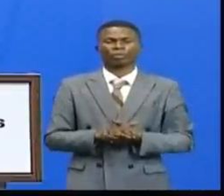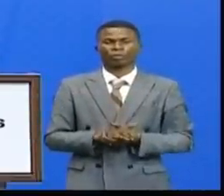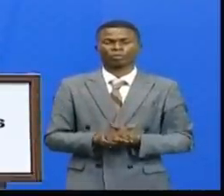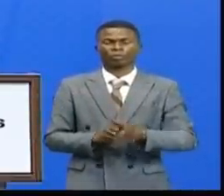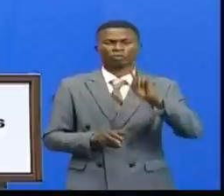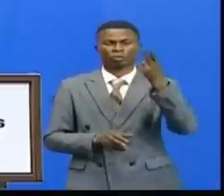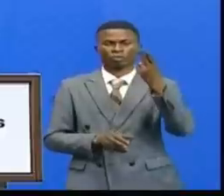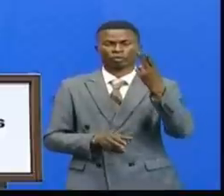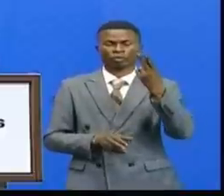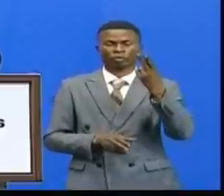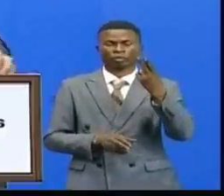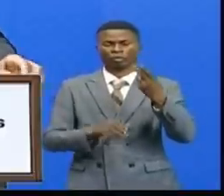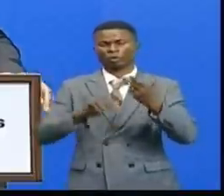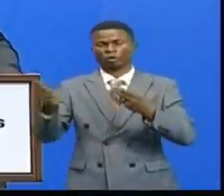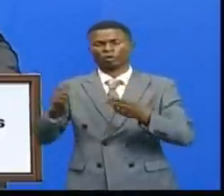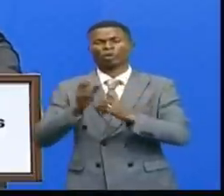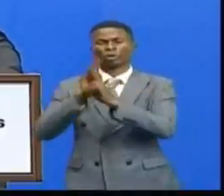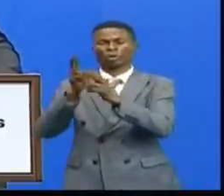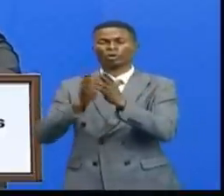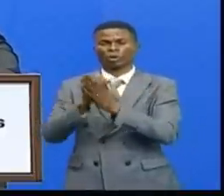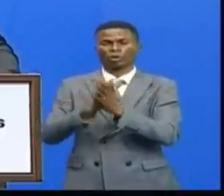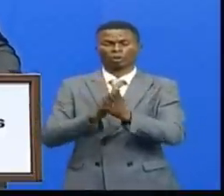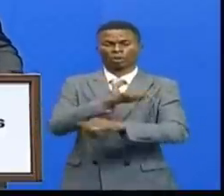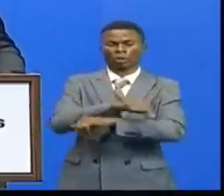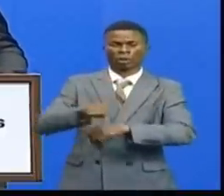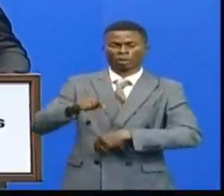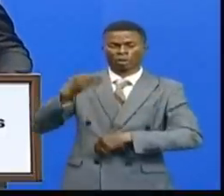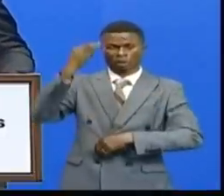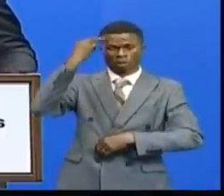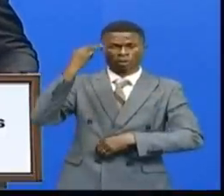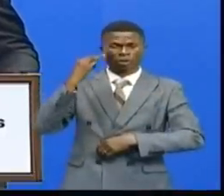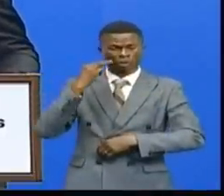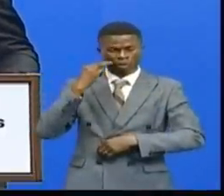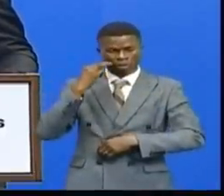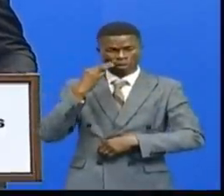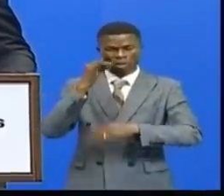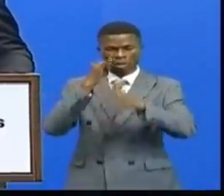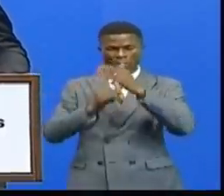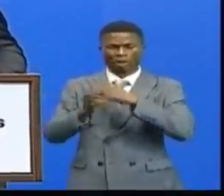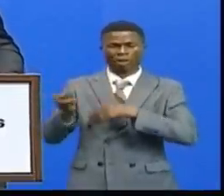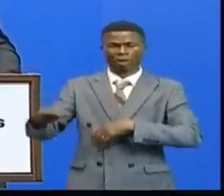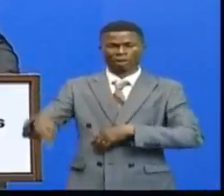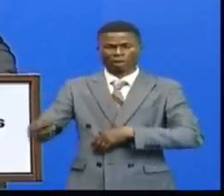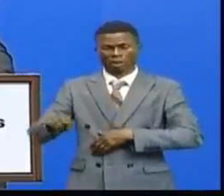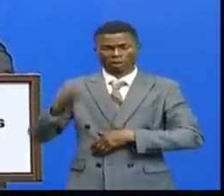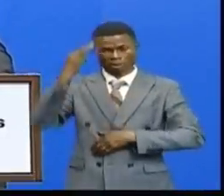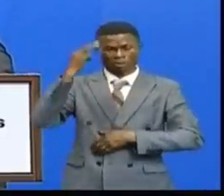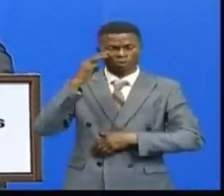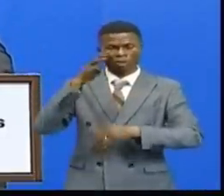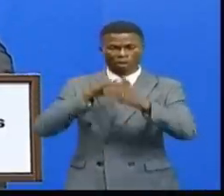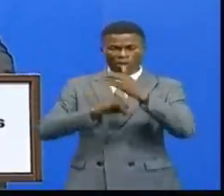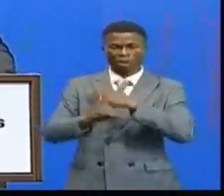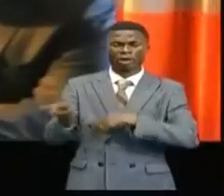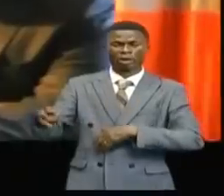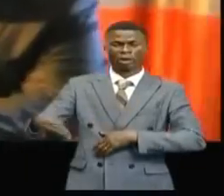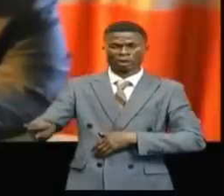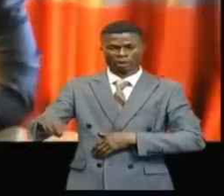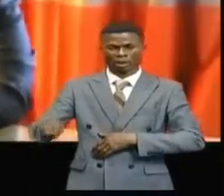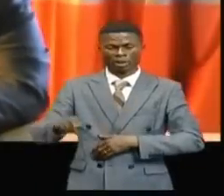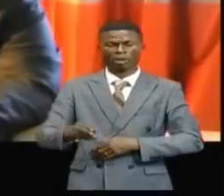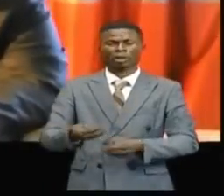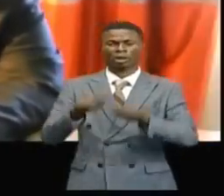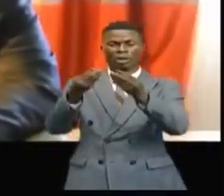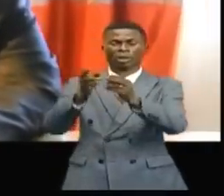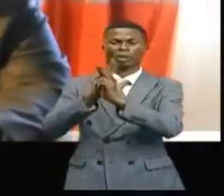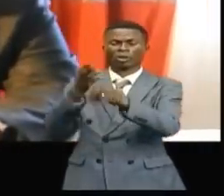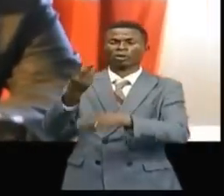Deux autres rapports qui concernent le ministère de l'Intégration régionale. Le ministre de l'Intégration régionale a présenté